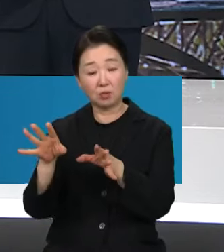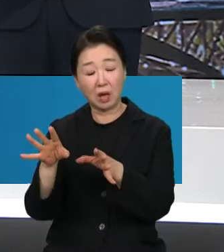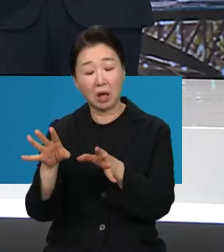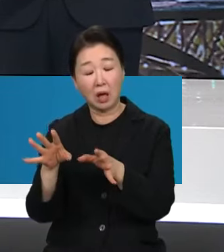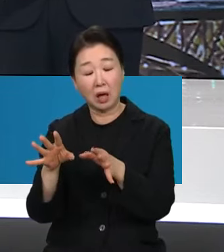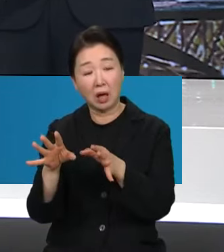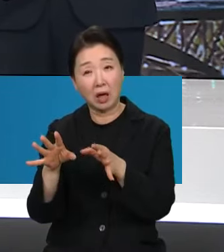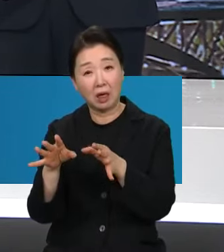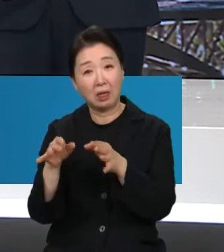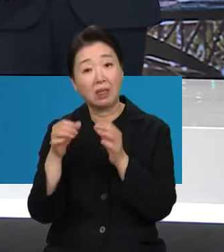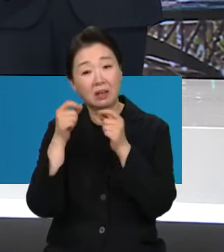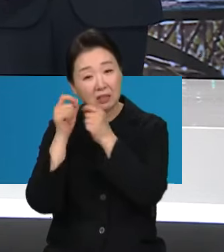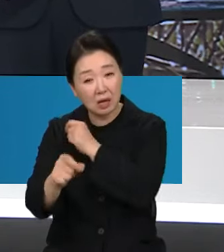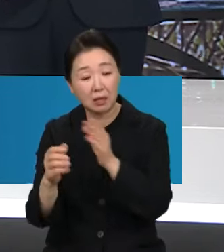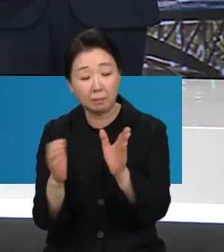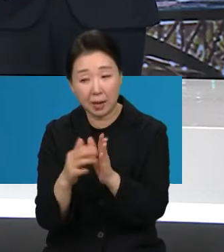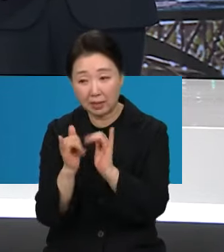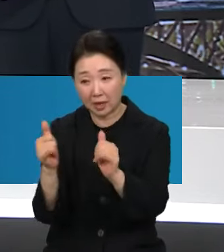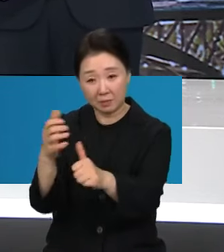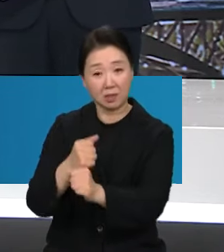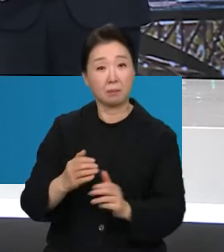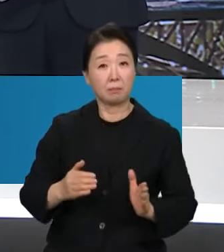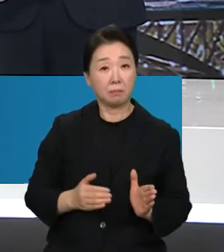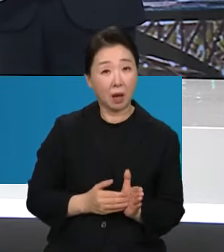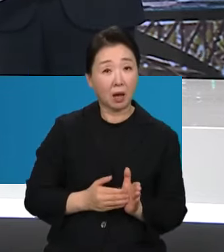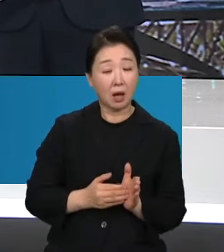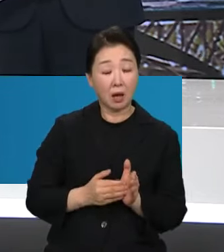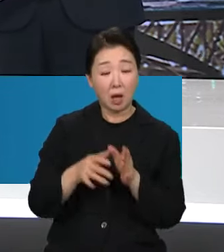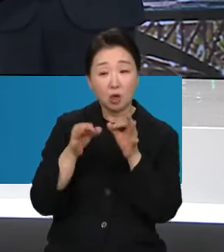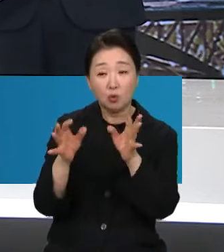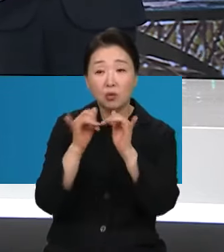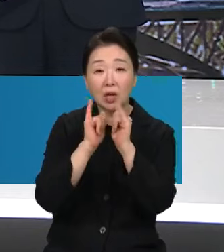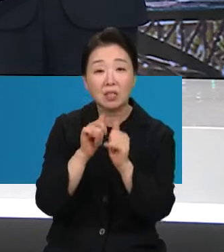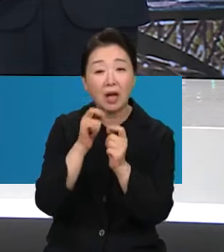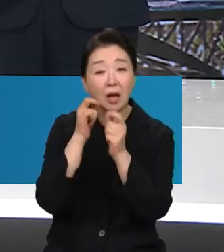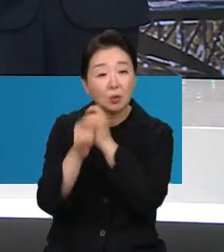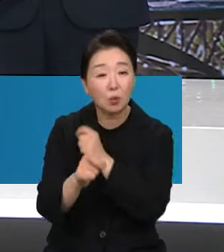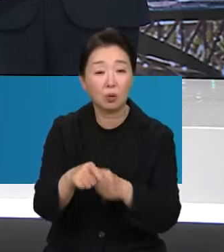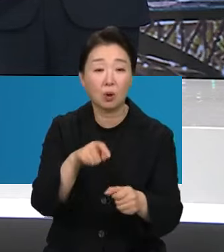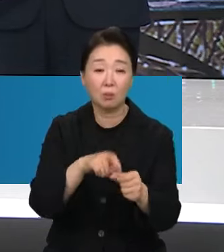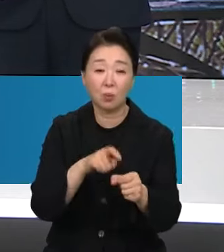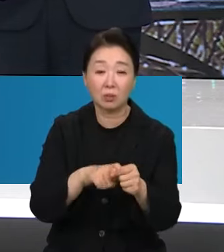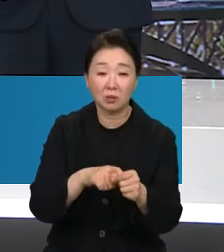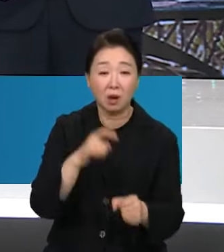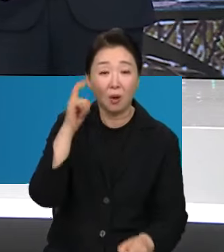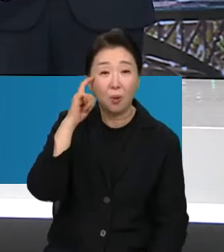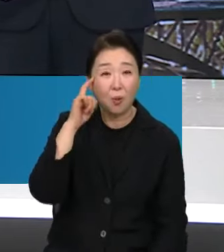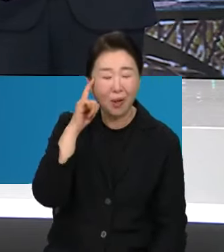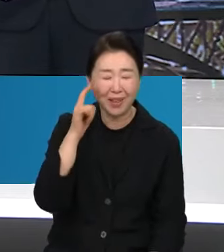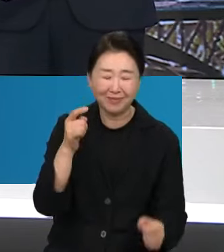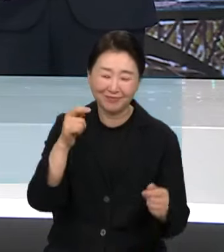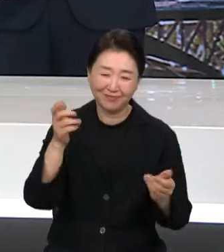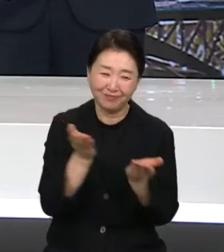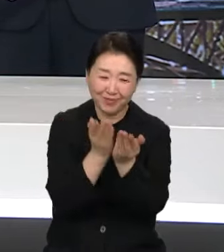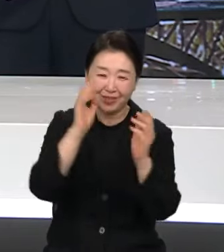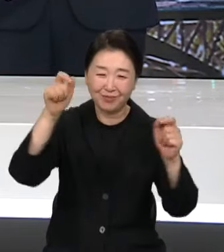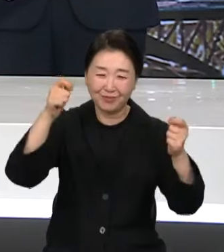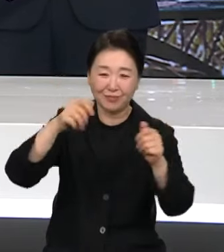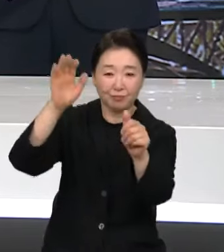벌린 일당이 붙잡혔습니다 이들은 투자자들을 속이려고 유람선까지 동원해 호화 파티를 열었습니다